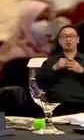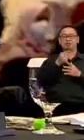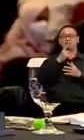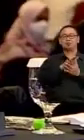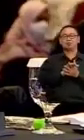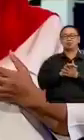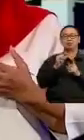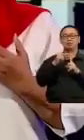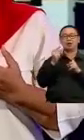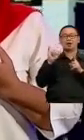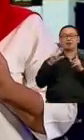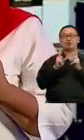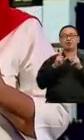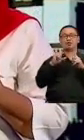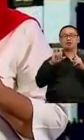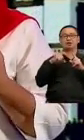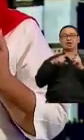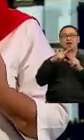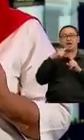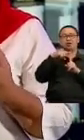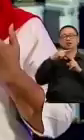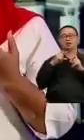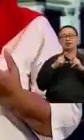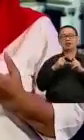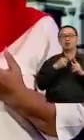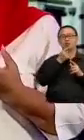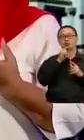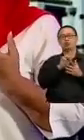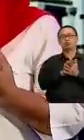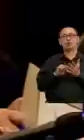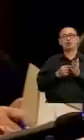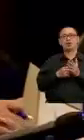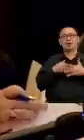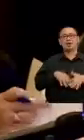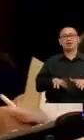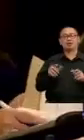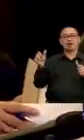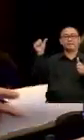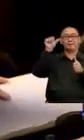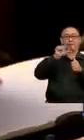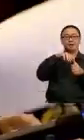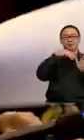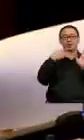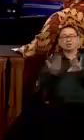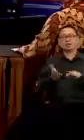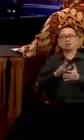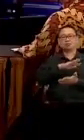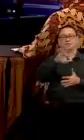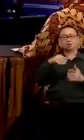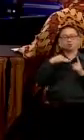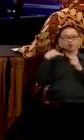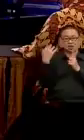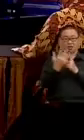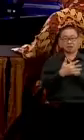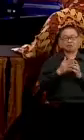juga pemirsa, yang menjadi aspek pembahasan dalam penajaman visi-misi serta pendalaman materi di putaran pertama ini adalah